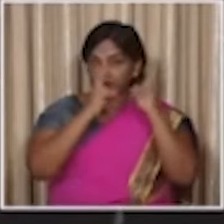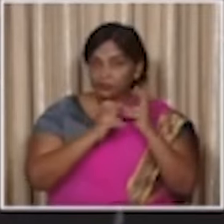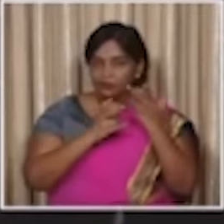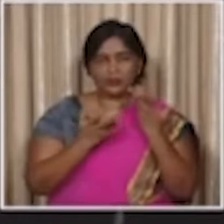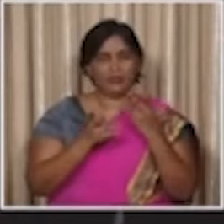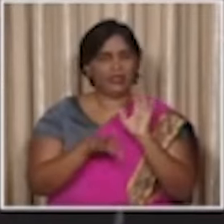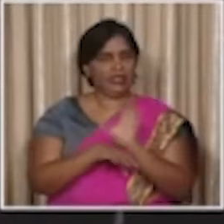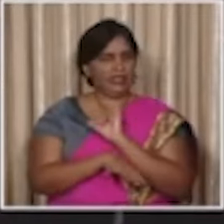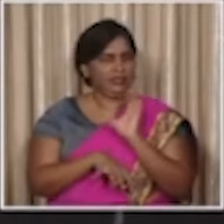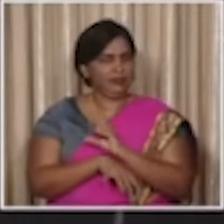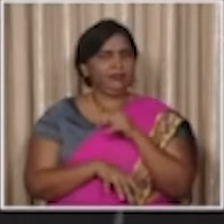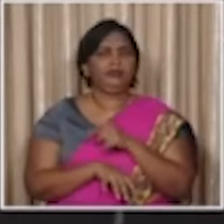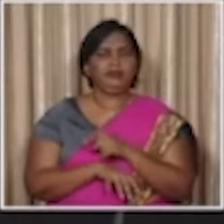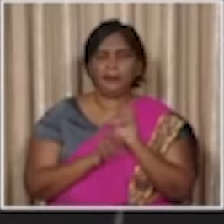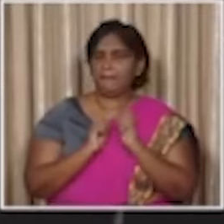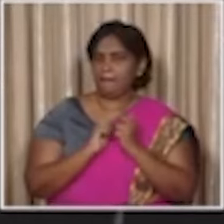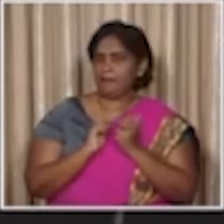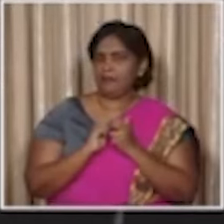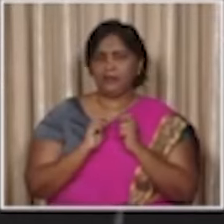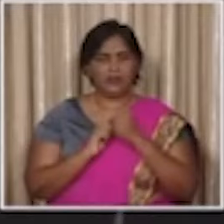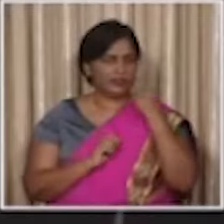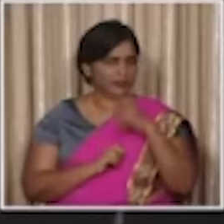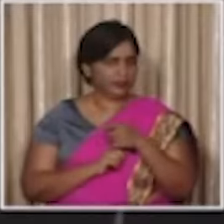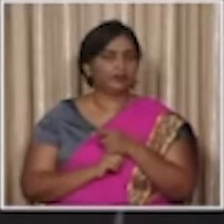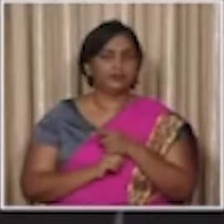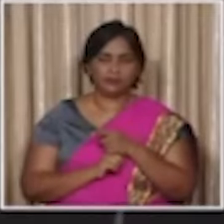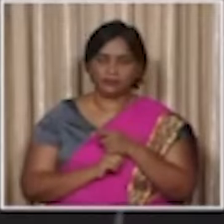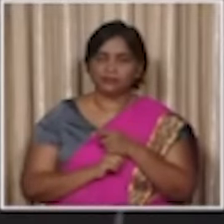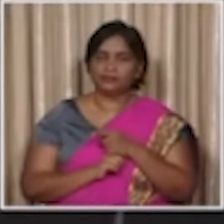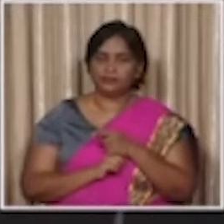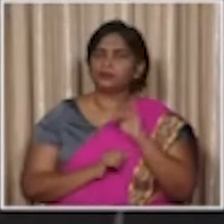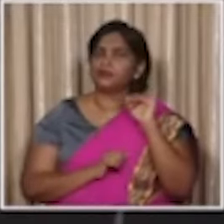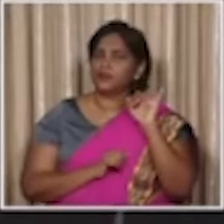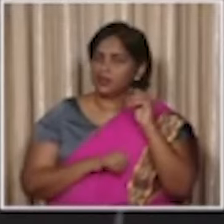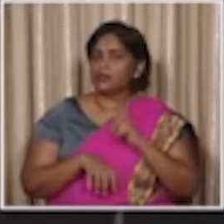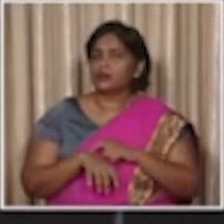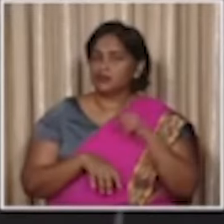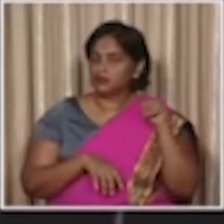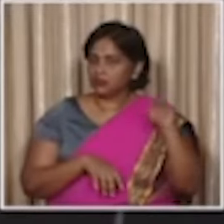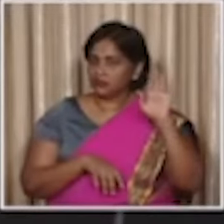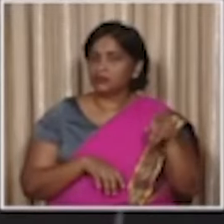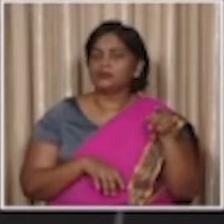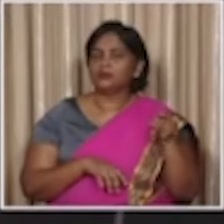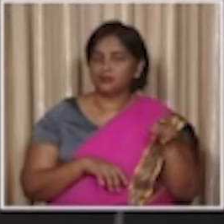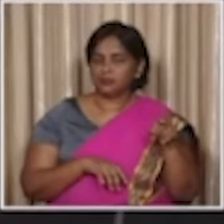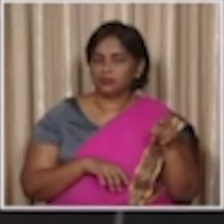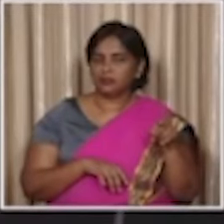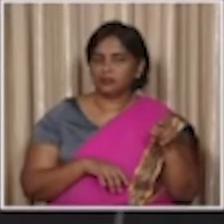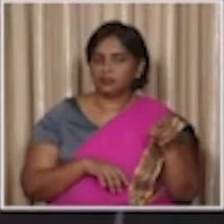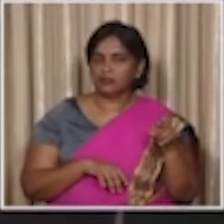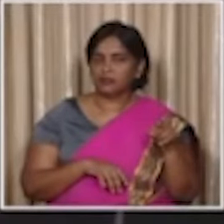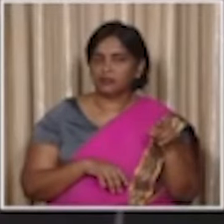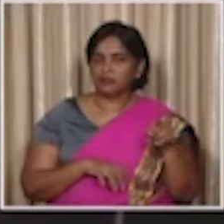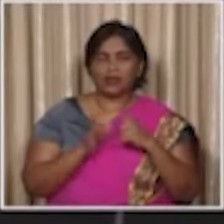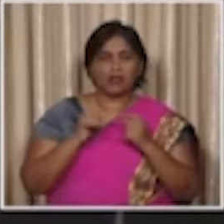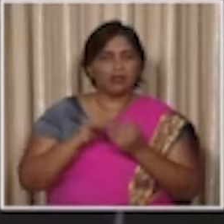පරිගණක වල යම් යම් ප්‍රශ්න කාරණා ඇතිවෙච්ච තැන්වලදී සමහරක් වෙලාවට මේ අයට ඒක